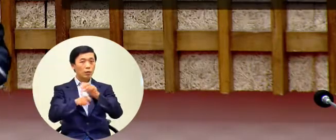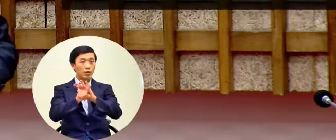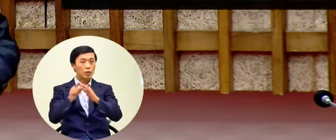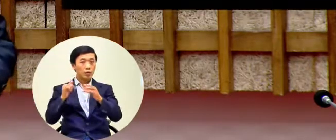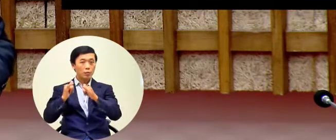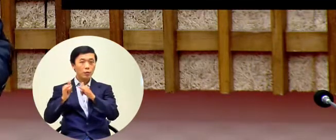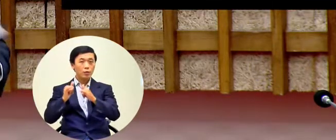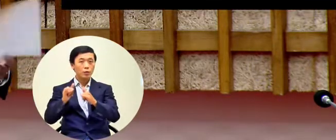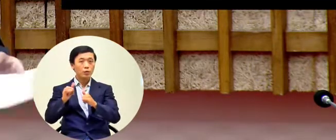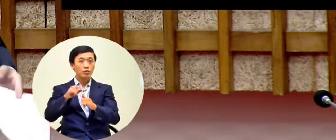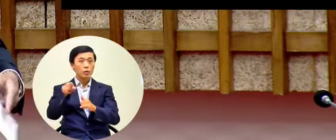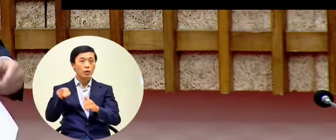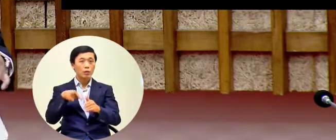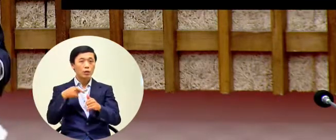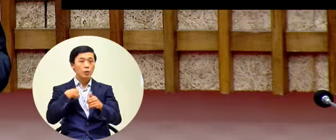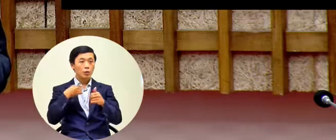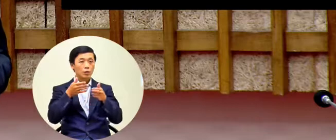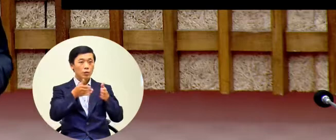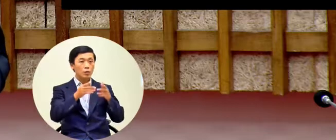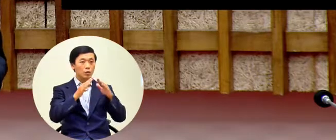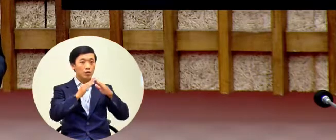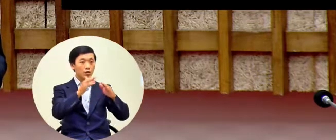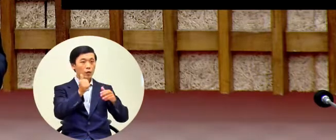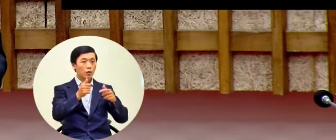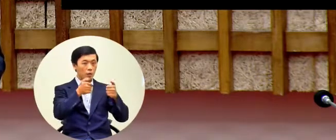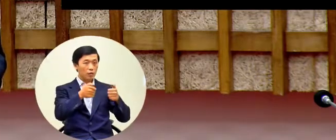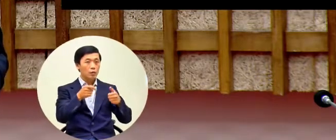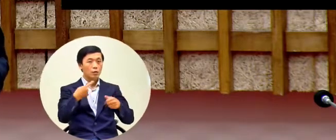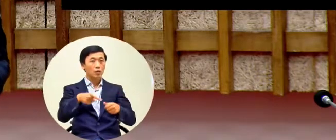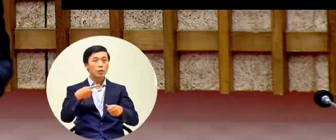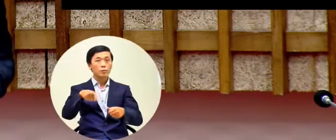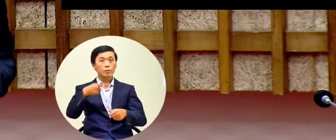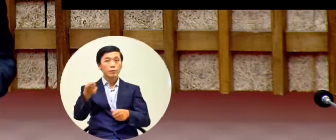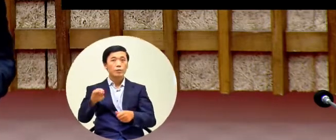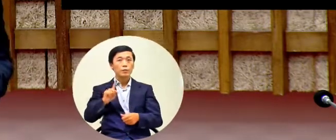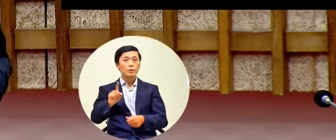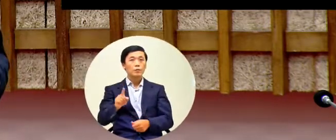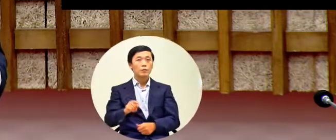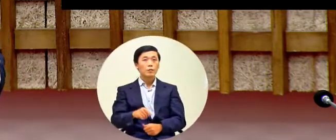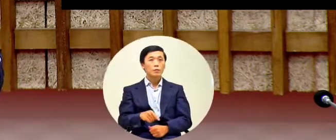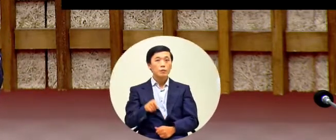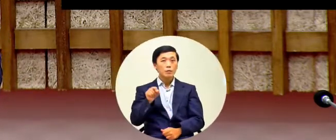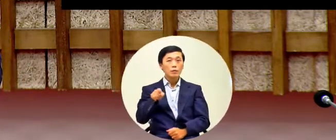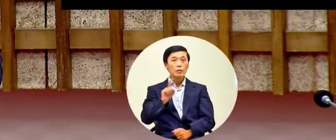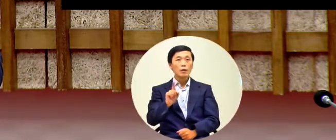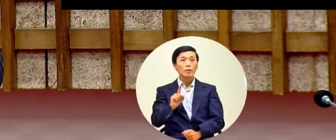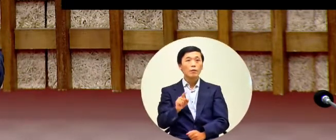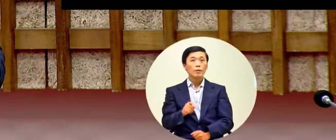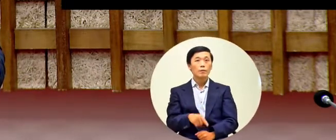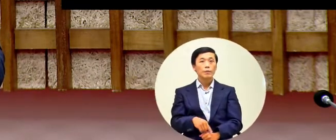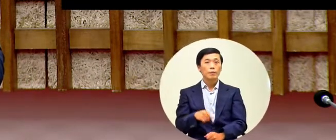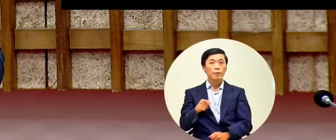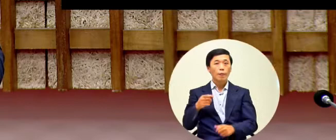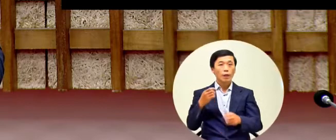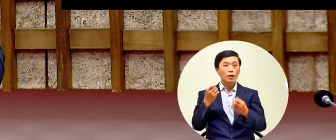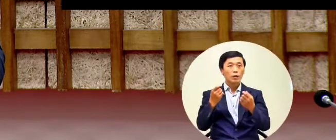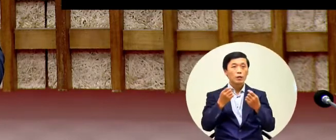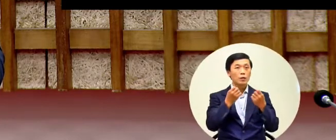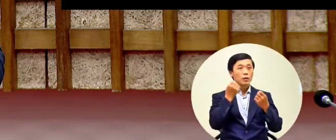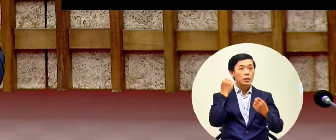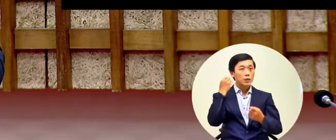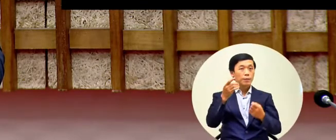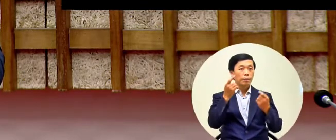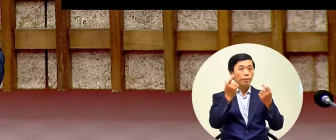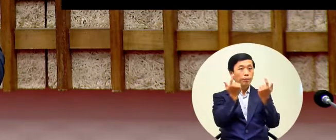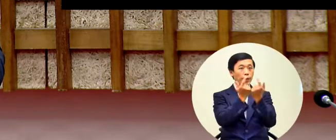待，向市长表达感谢。那我们看一下下一页。这个是在新北投车站，它